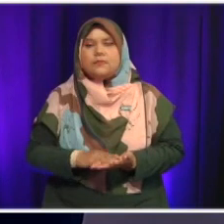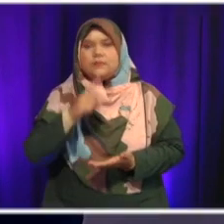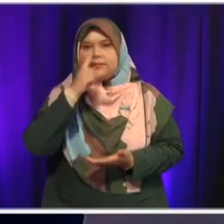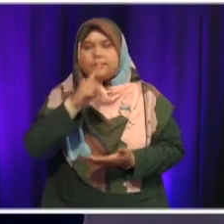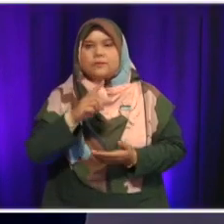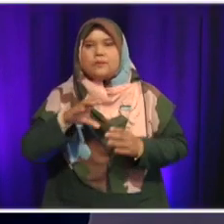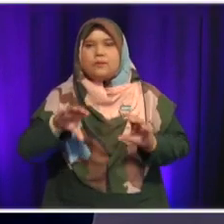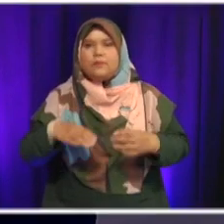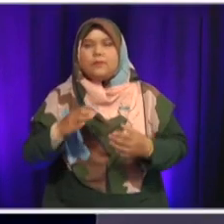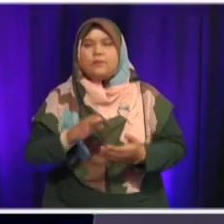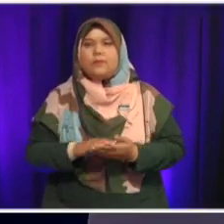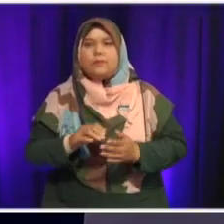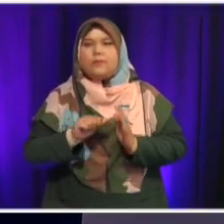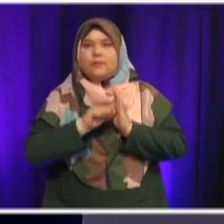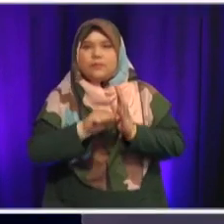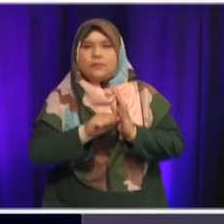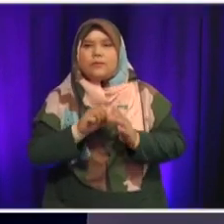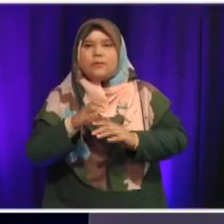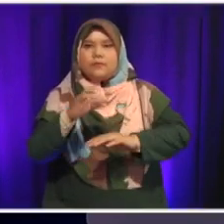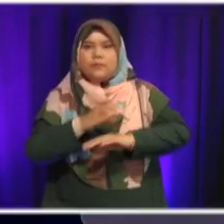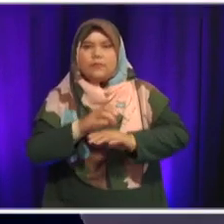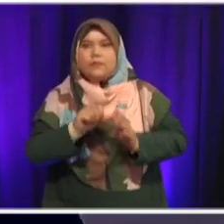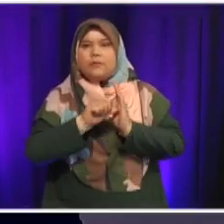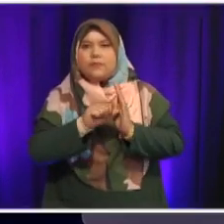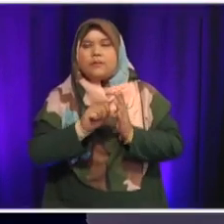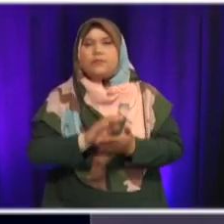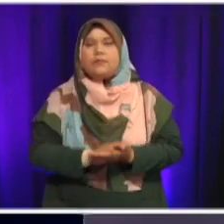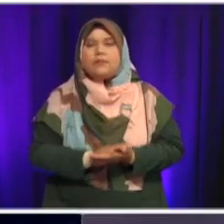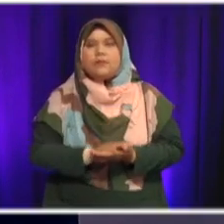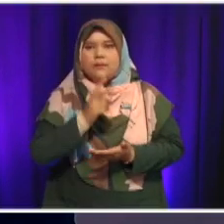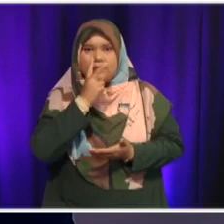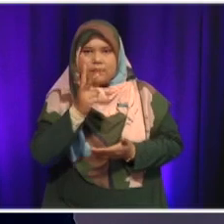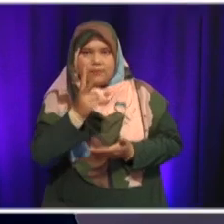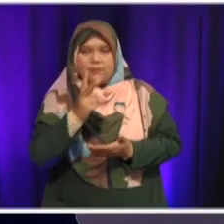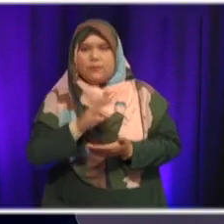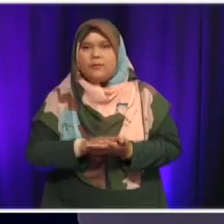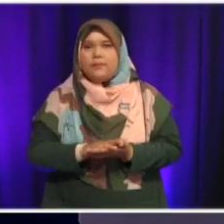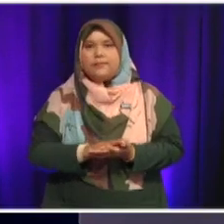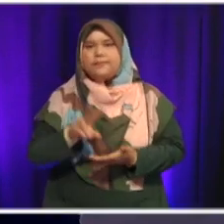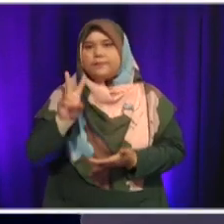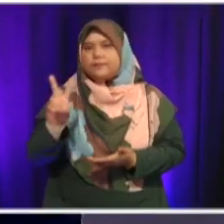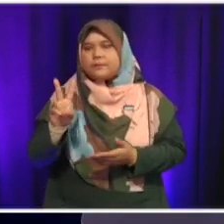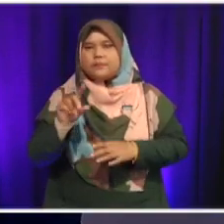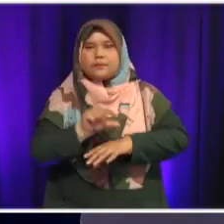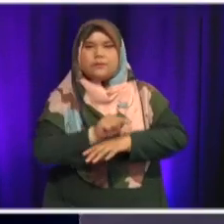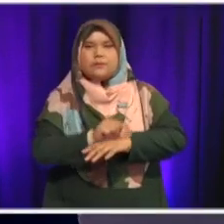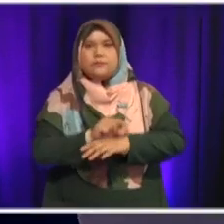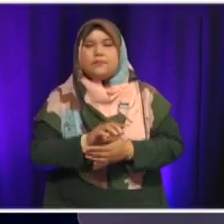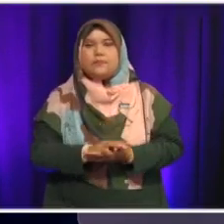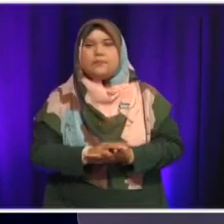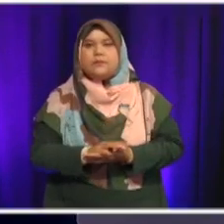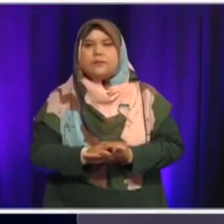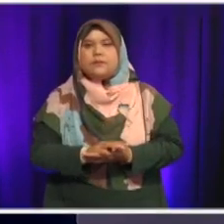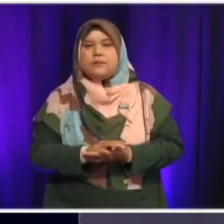mau pose coklat oke kalau boleh kita lihat dekat slide paparan slide kita akan gunakan dua bahan saja yaitu